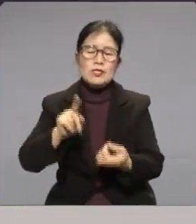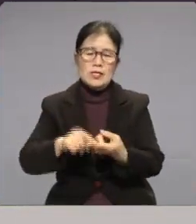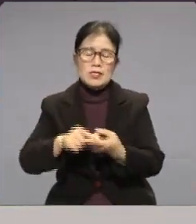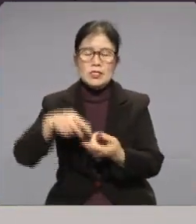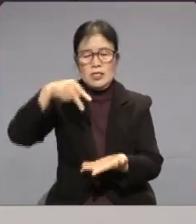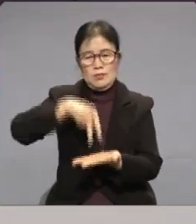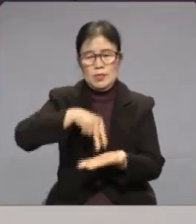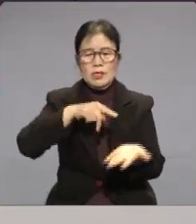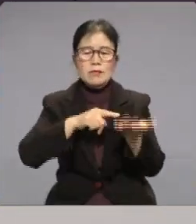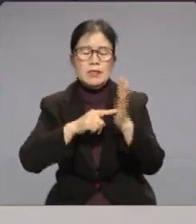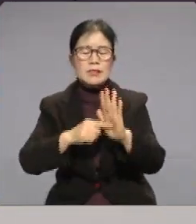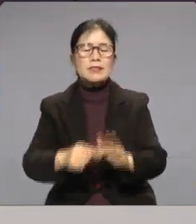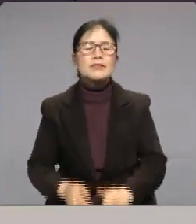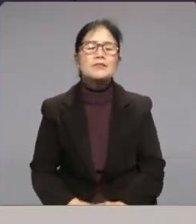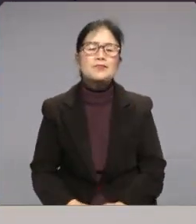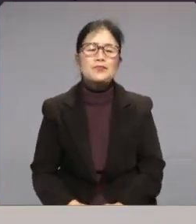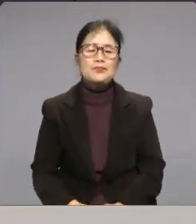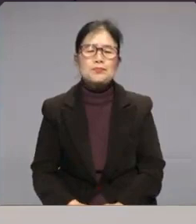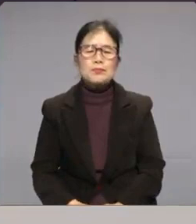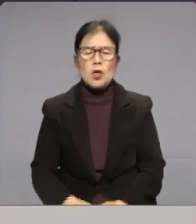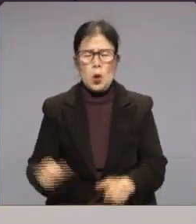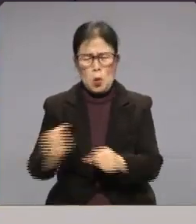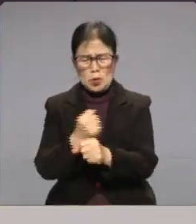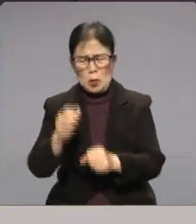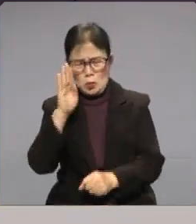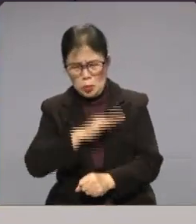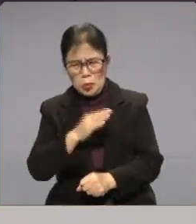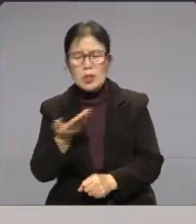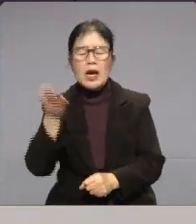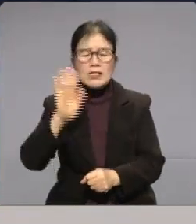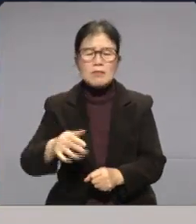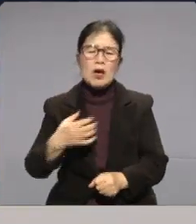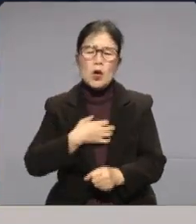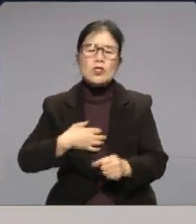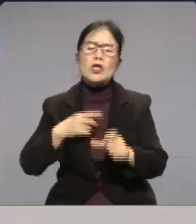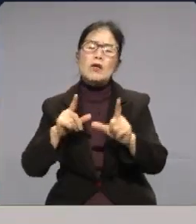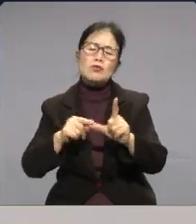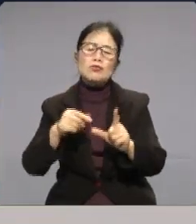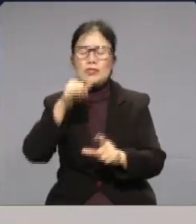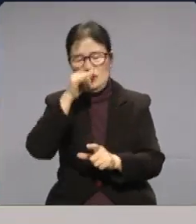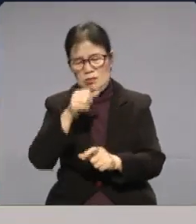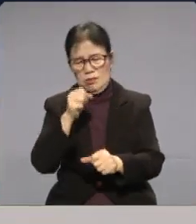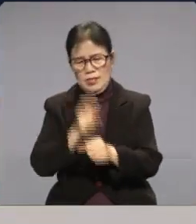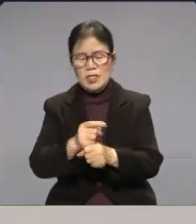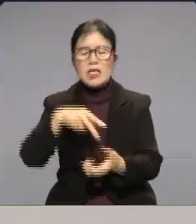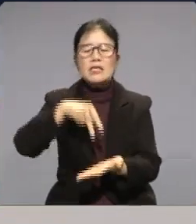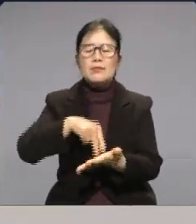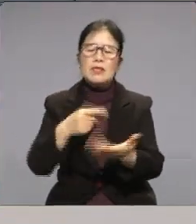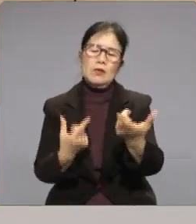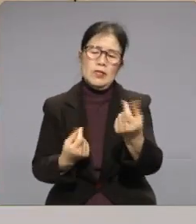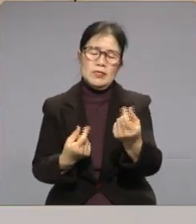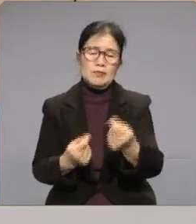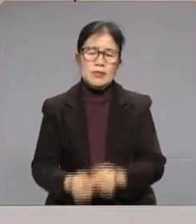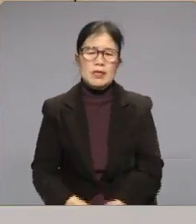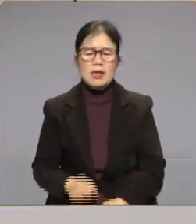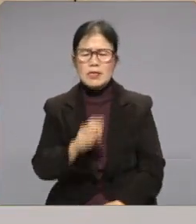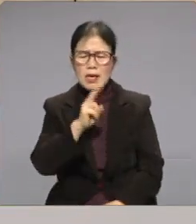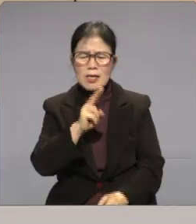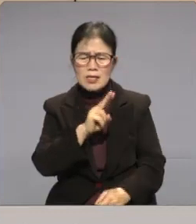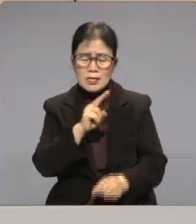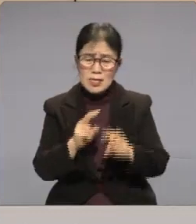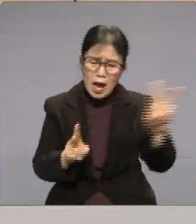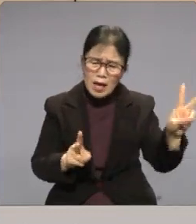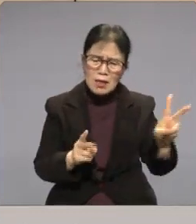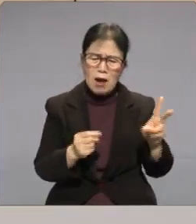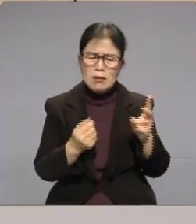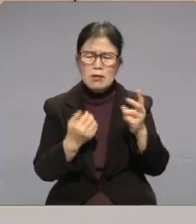입장을 밝혔습니다. 저열한 공작이지만 걱정할 부분이 있다는 기존 입장을 유지했는데요. 야당은 모호한 답변으로